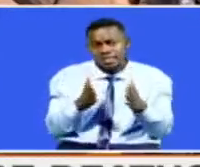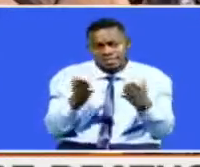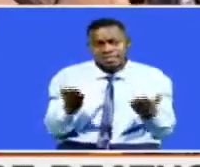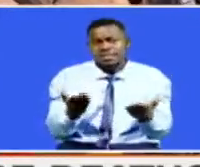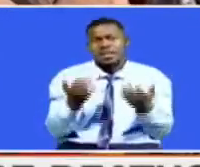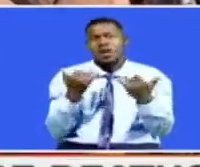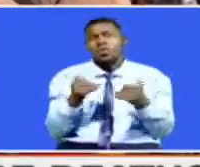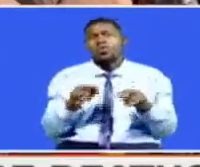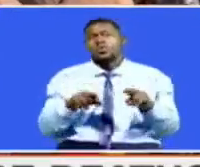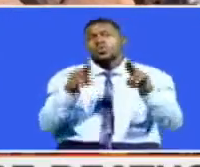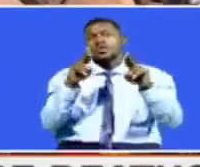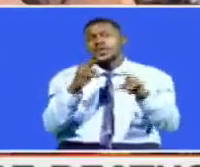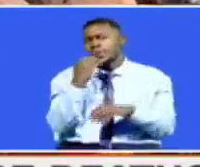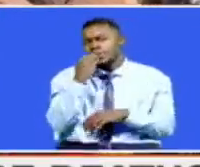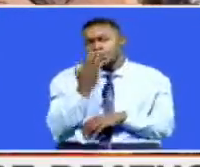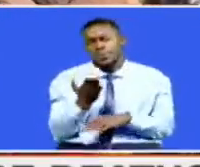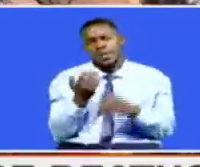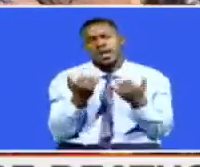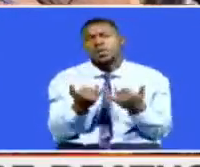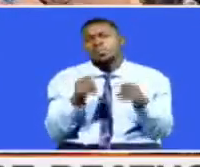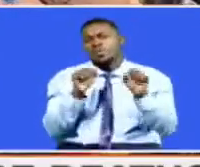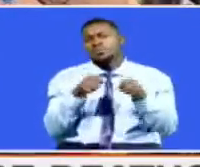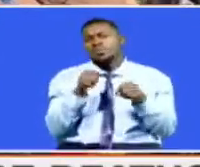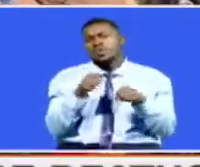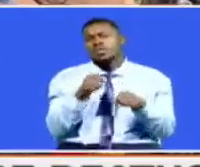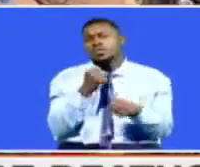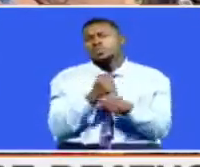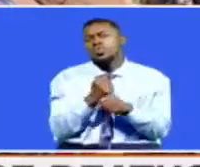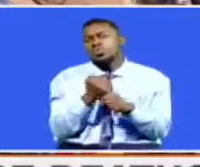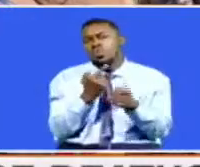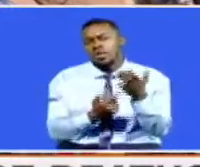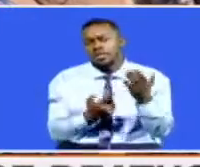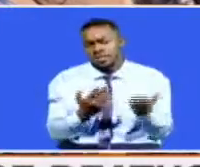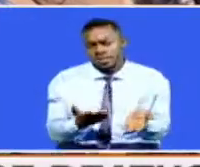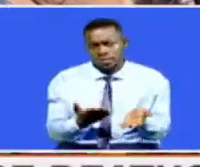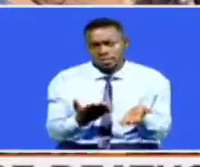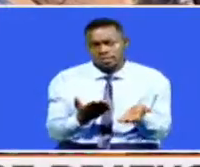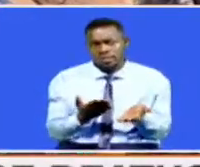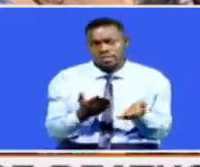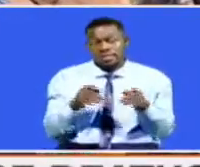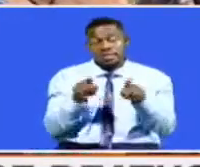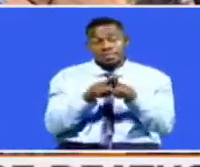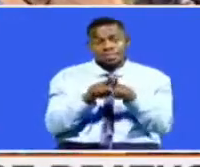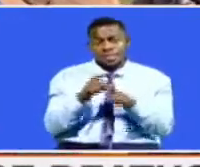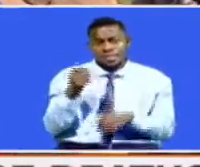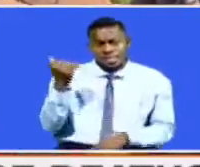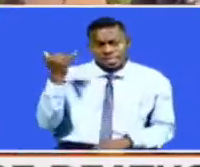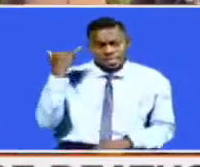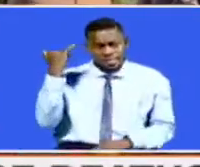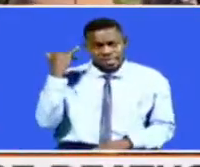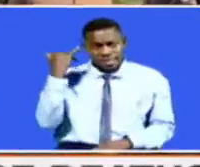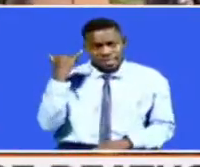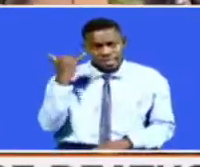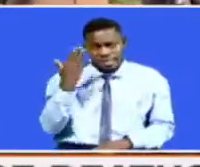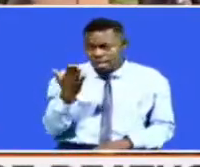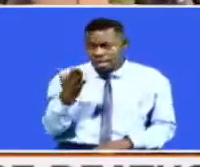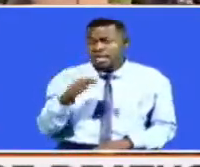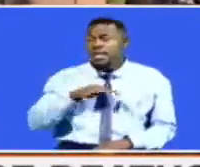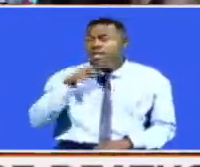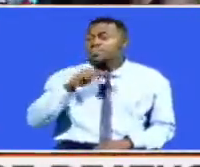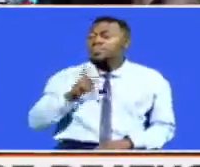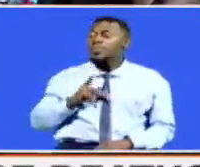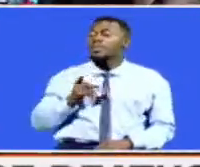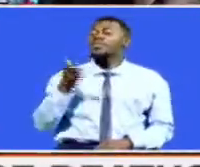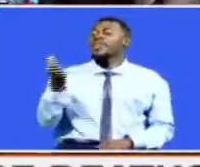Sasa tutafanyaje? Hii ni mateso tunatezekea hapa. Tunaweza hata jana kuliingia watu wengine hapa ndani na